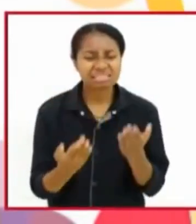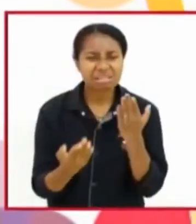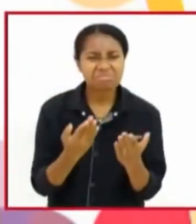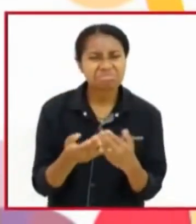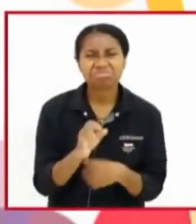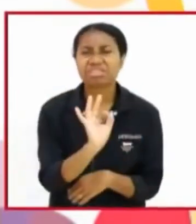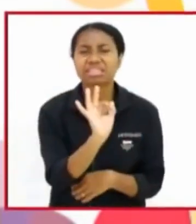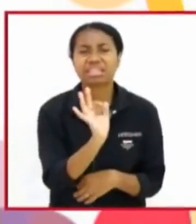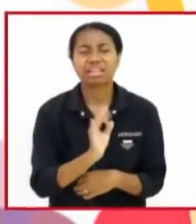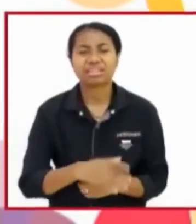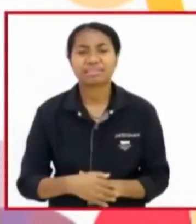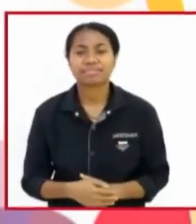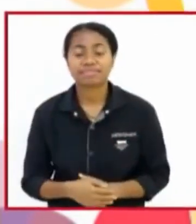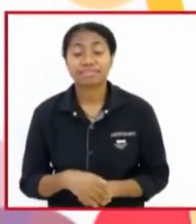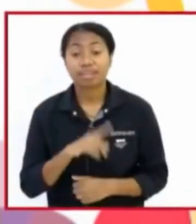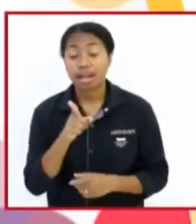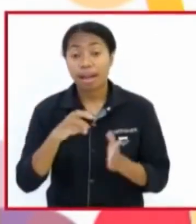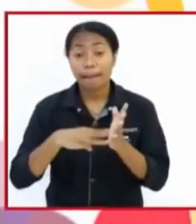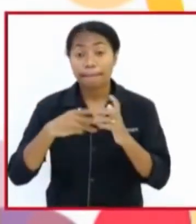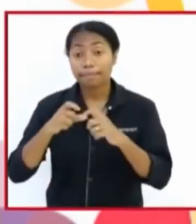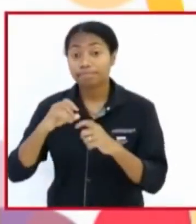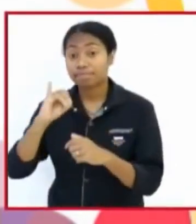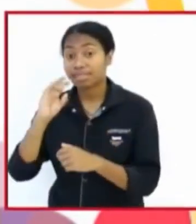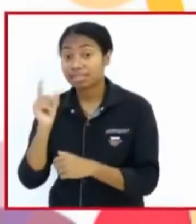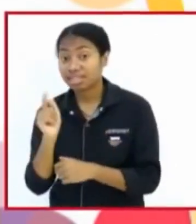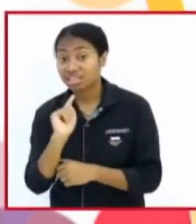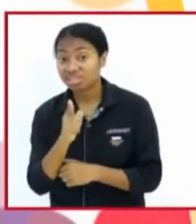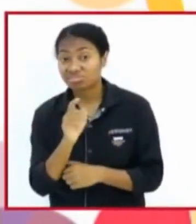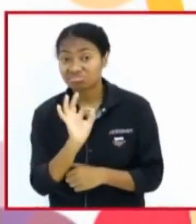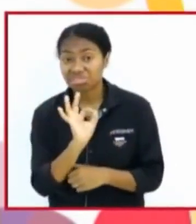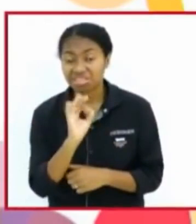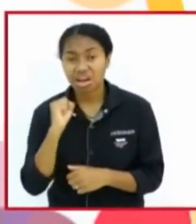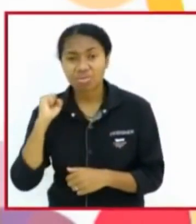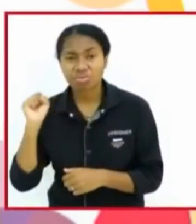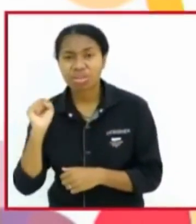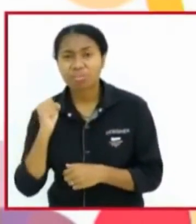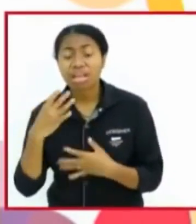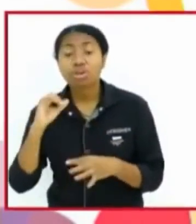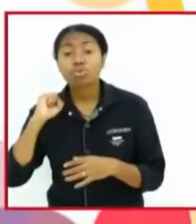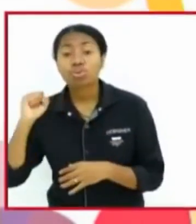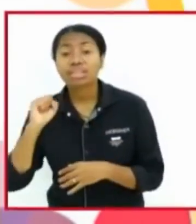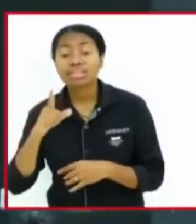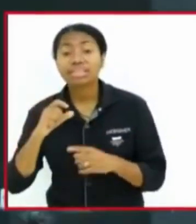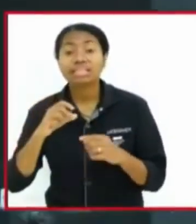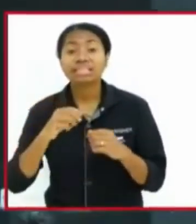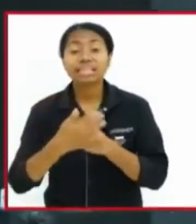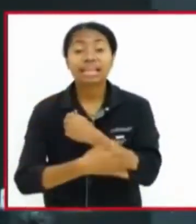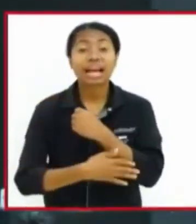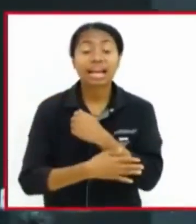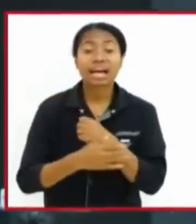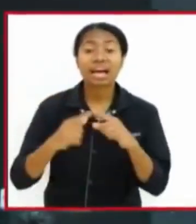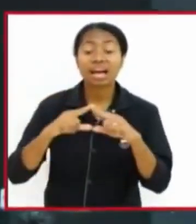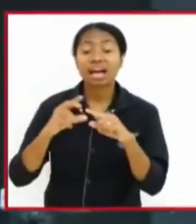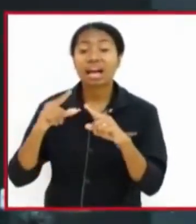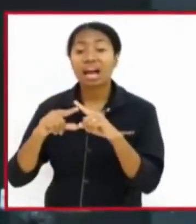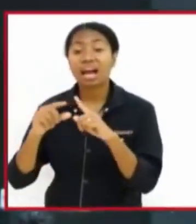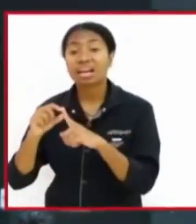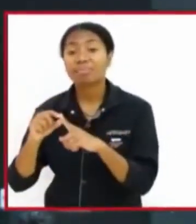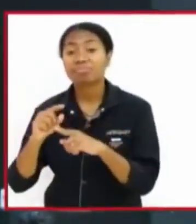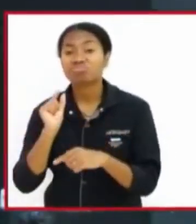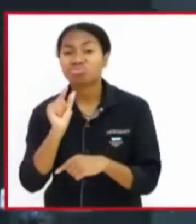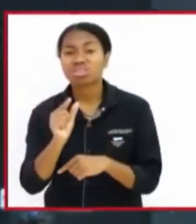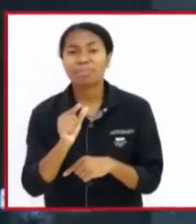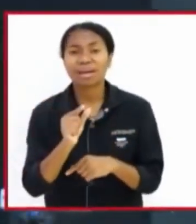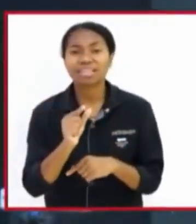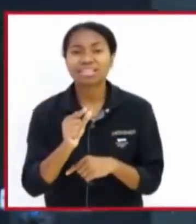ya Mesir sekali lagi paling kuat diantara negara-negara Arab terutama Angkatan